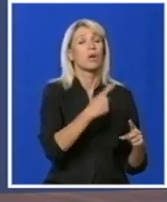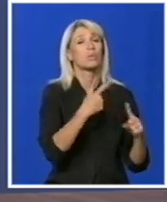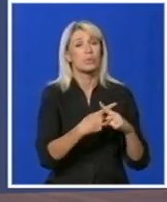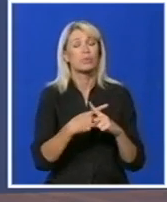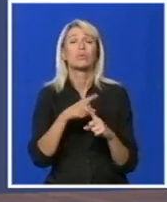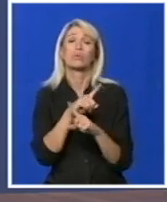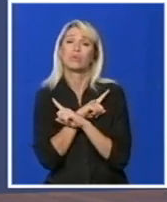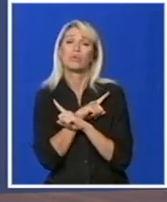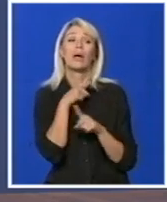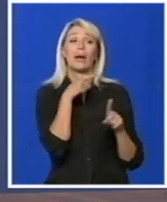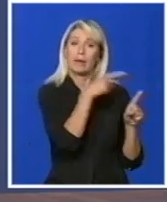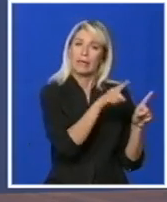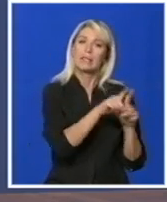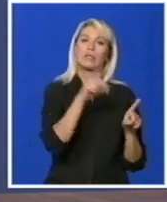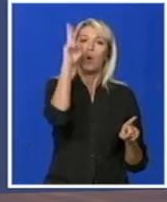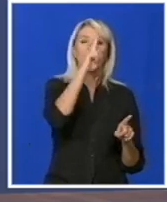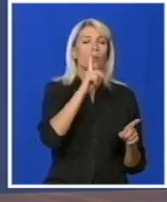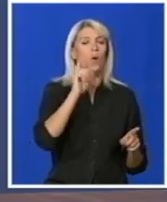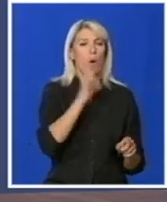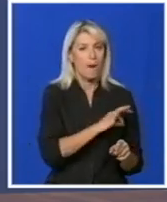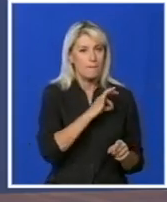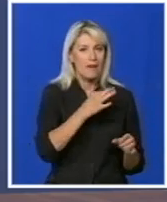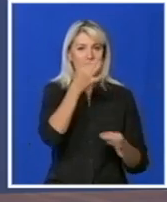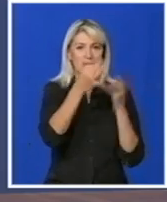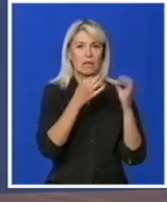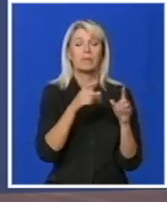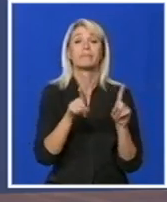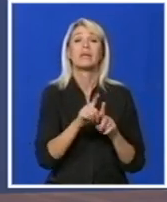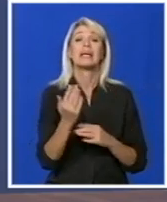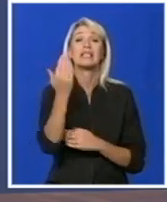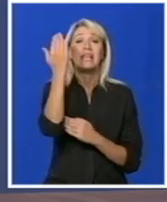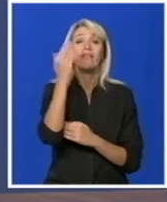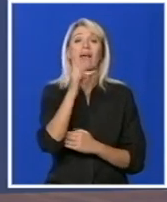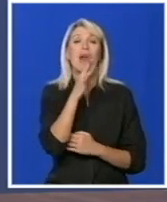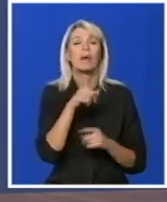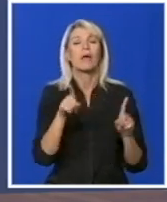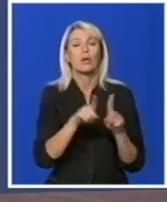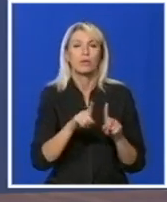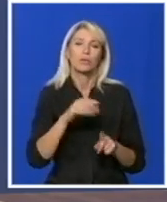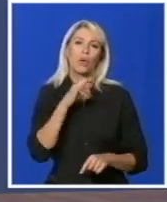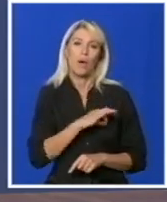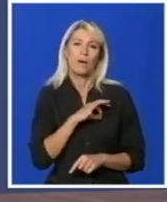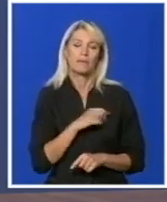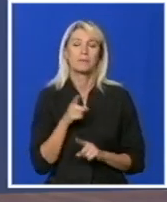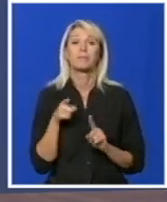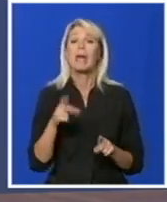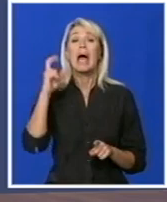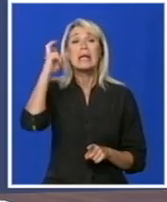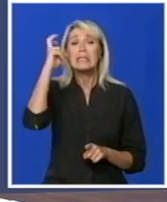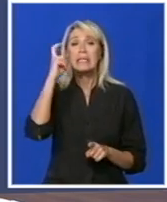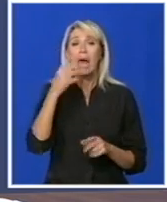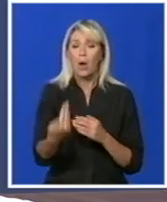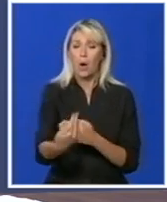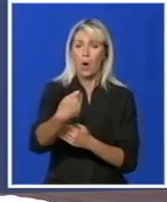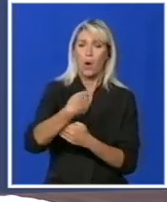PCR test iz tih uslova. Za Severnu Makedoniju takođe. Za Crnu Goru ne tražimo, zato